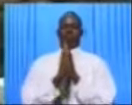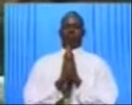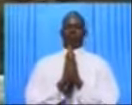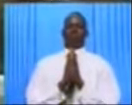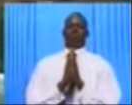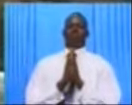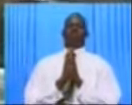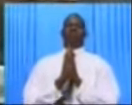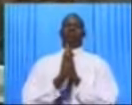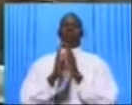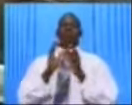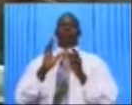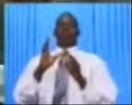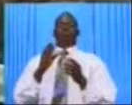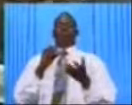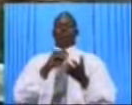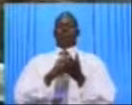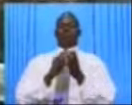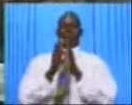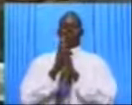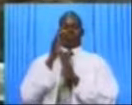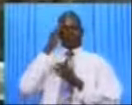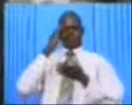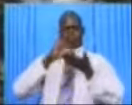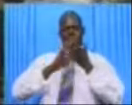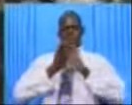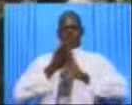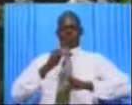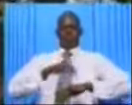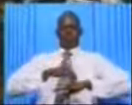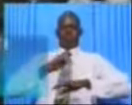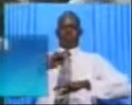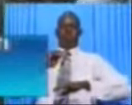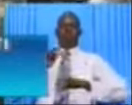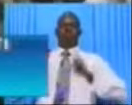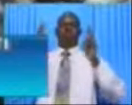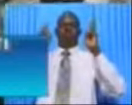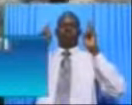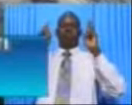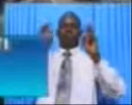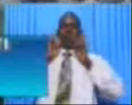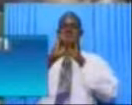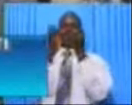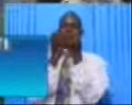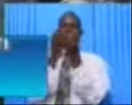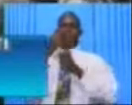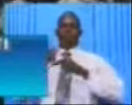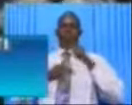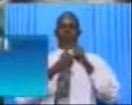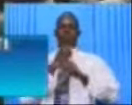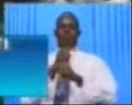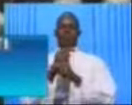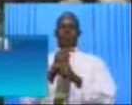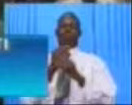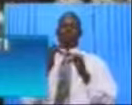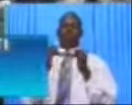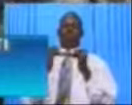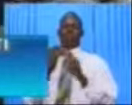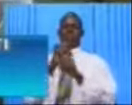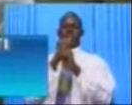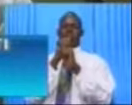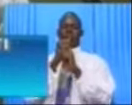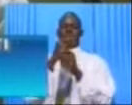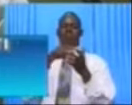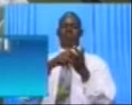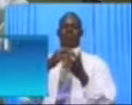et louange. L'on a prié pour la paix au Mali et pour la victoire des étalons à la finale de la CAN